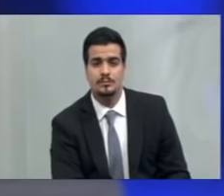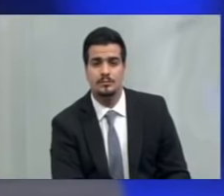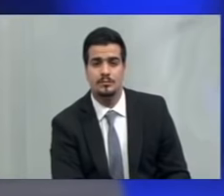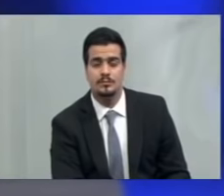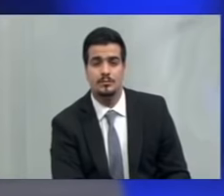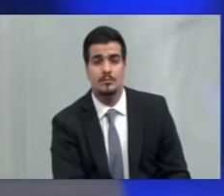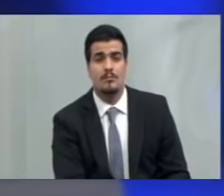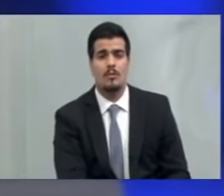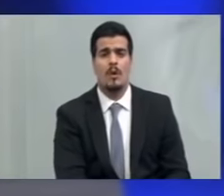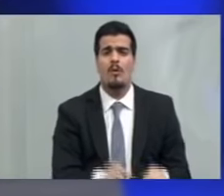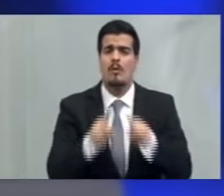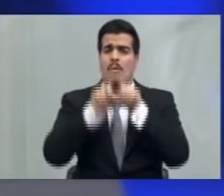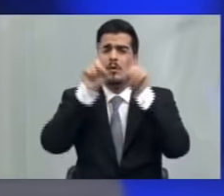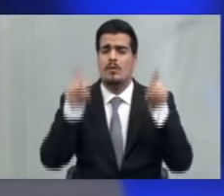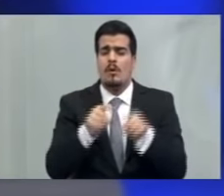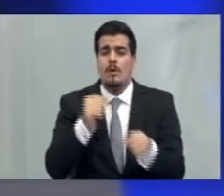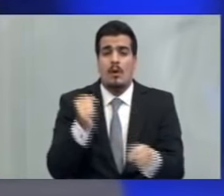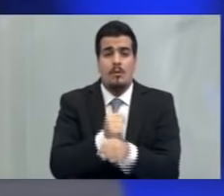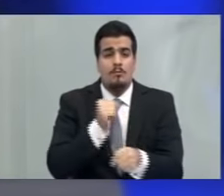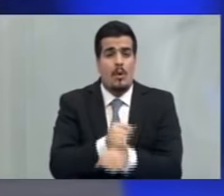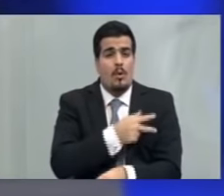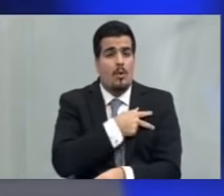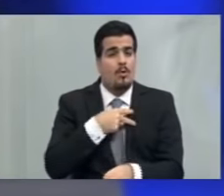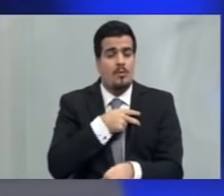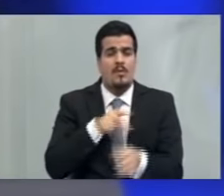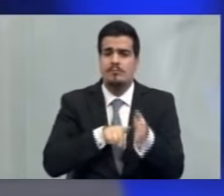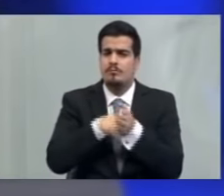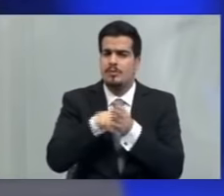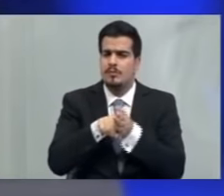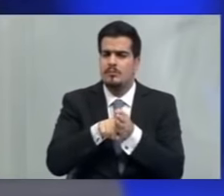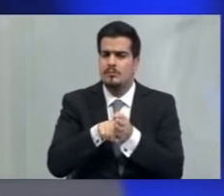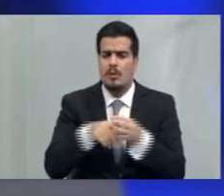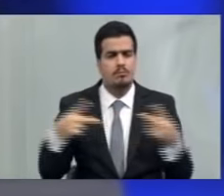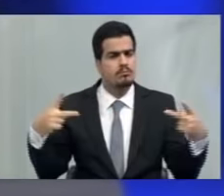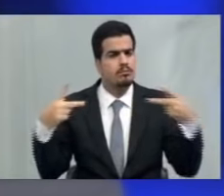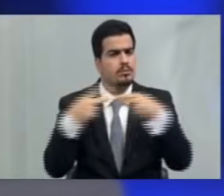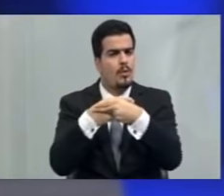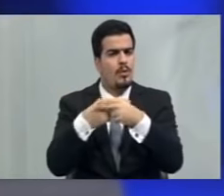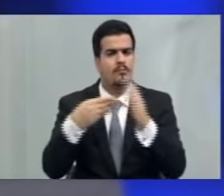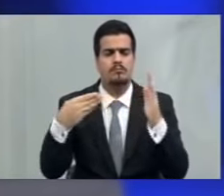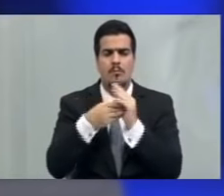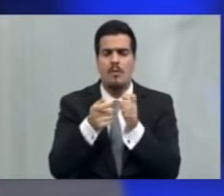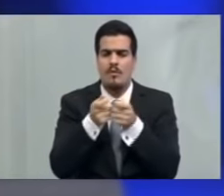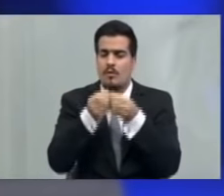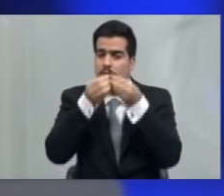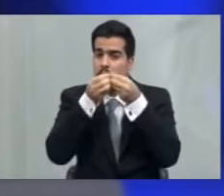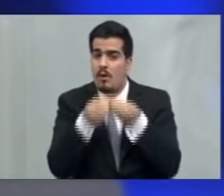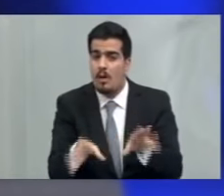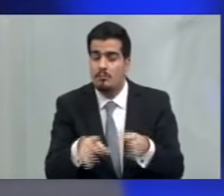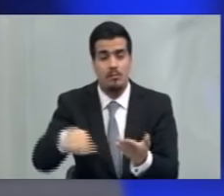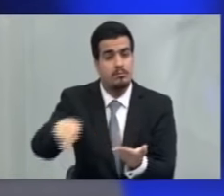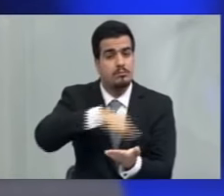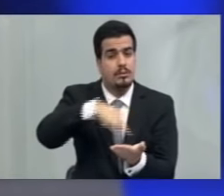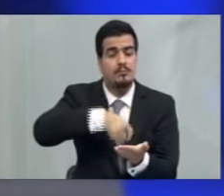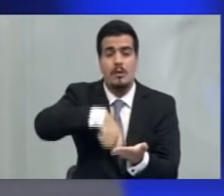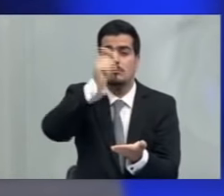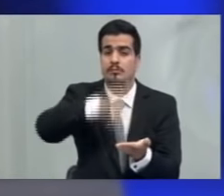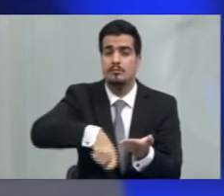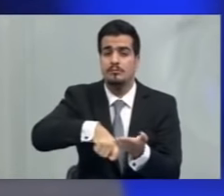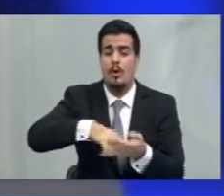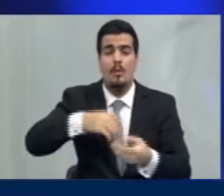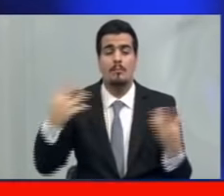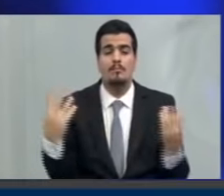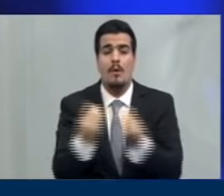في إطار الجهود الحكومية لملاحقة المفسدين وإيقاف هدر المال العام، وقع العراق مذكرة تفاهم مع